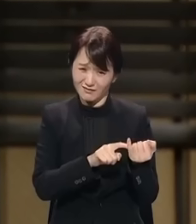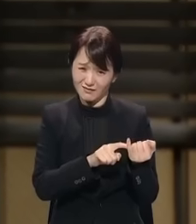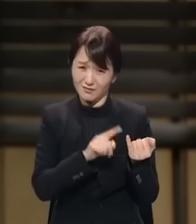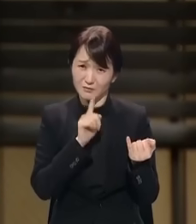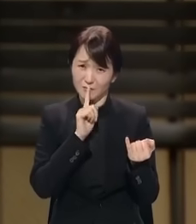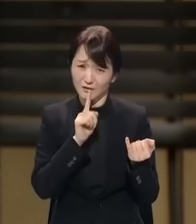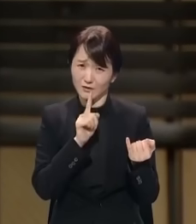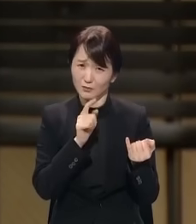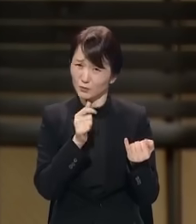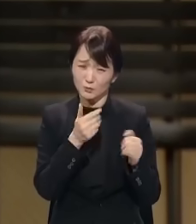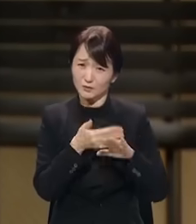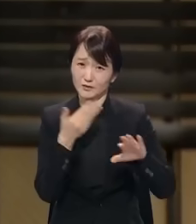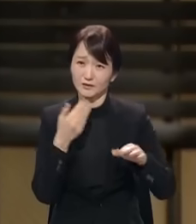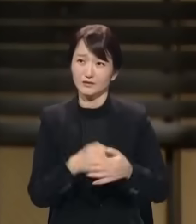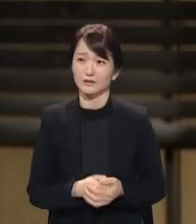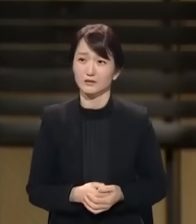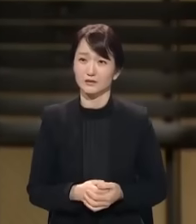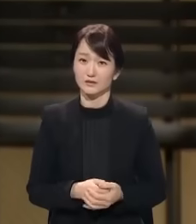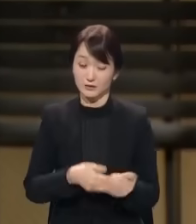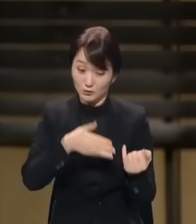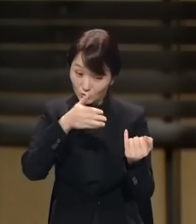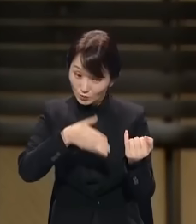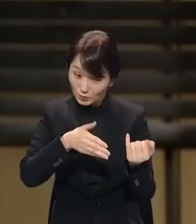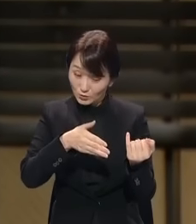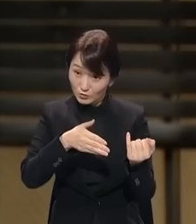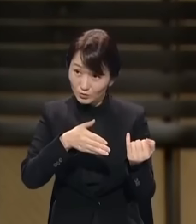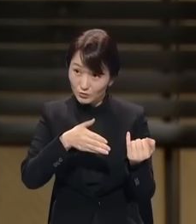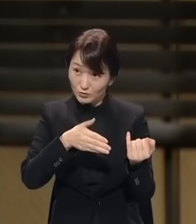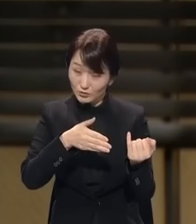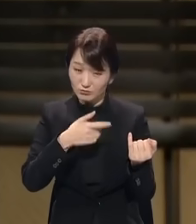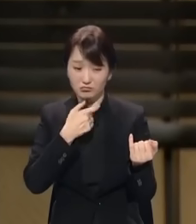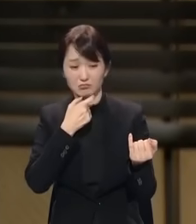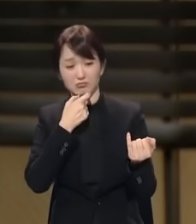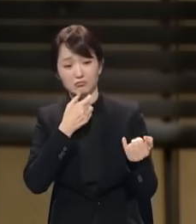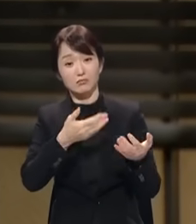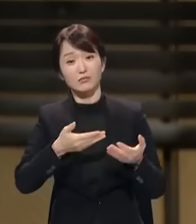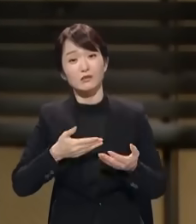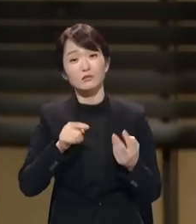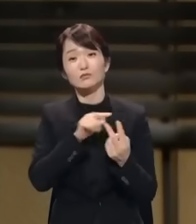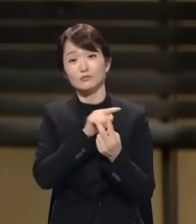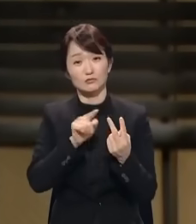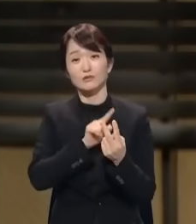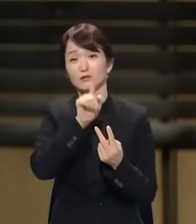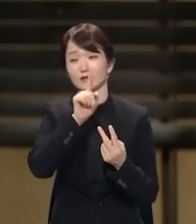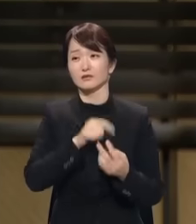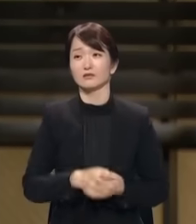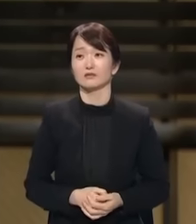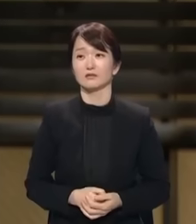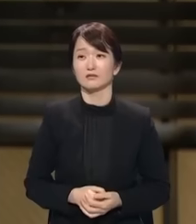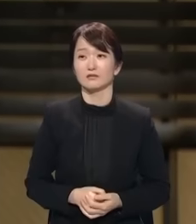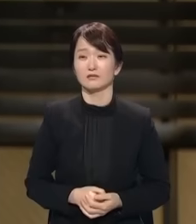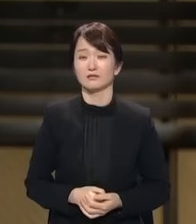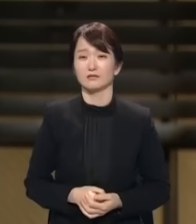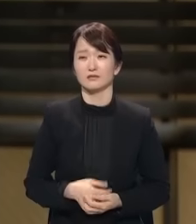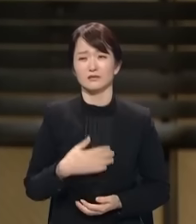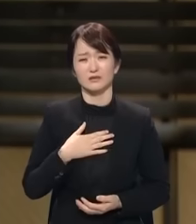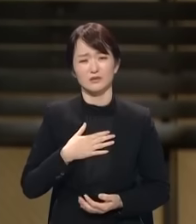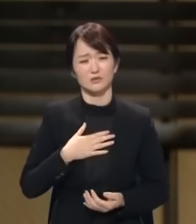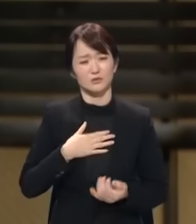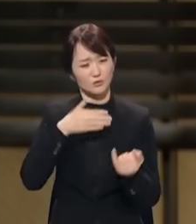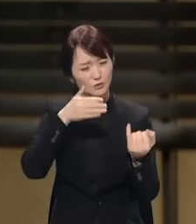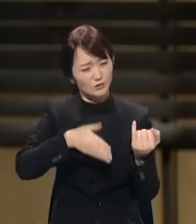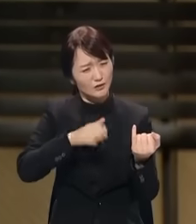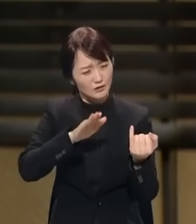달라지는데, 어쩌면 권유 같은 생각이 거절하냐 받아들이냐 이 부분인데, 저는 사실은 그런 거절 안 했으면 좋겠지만